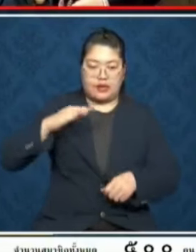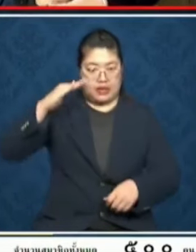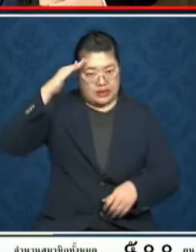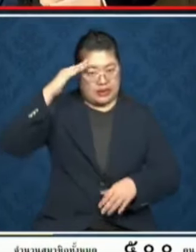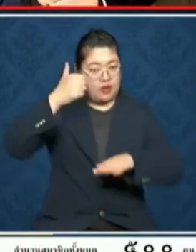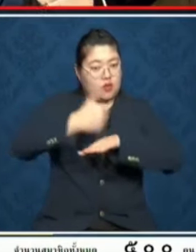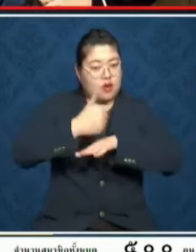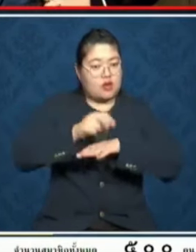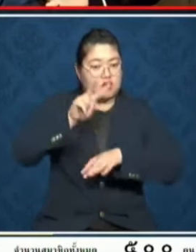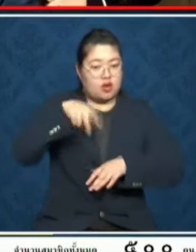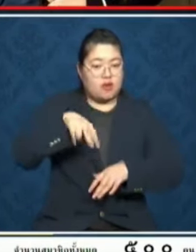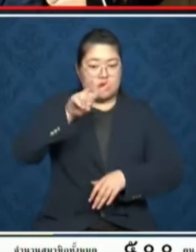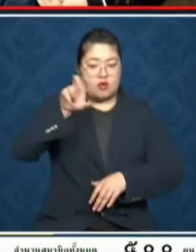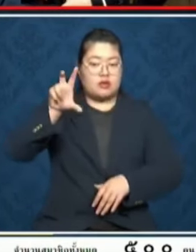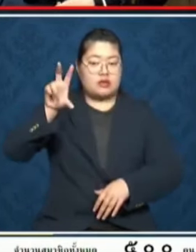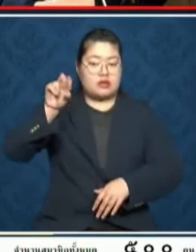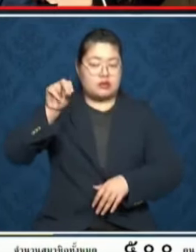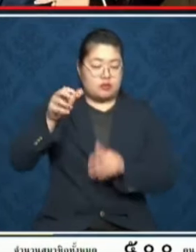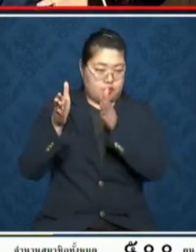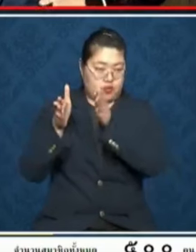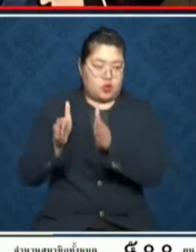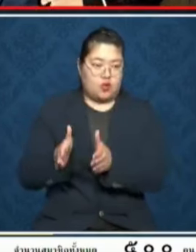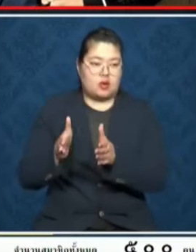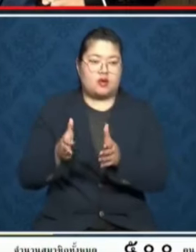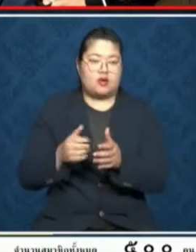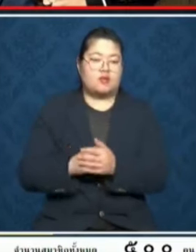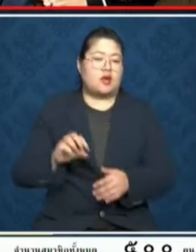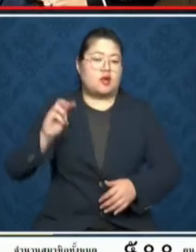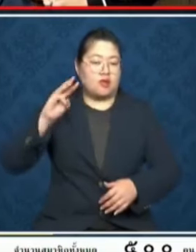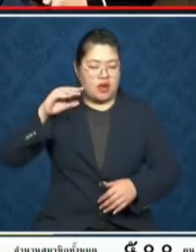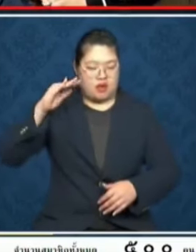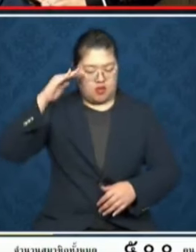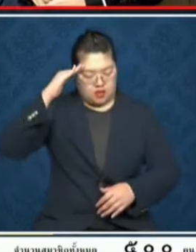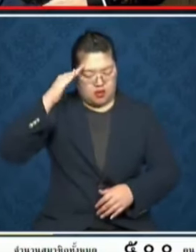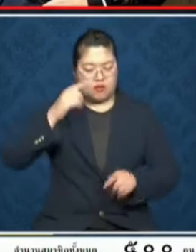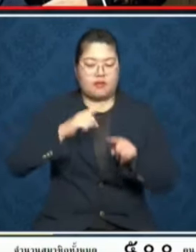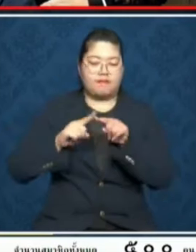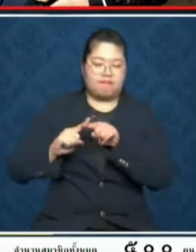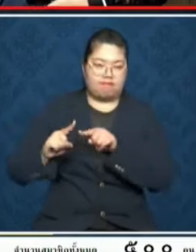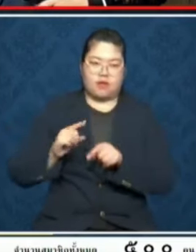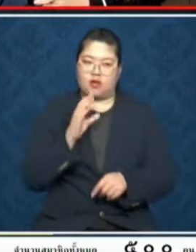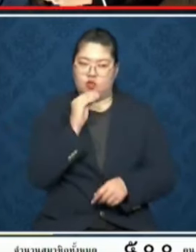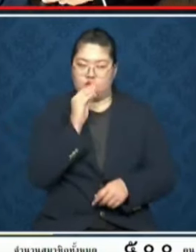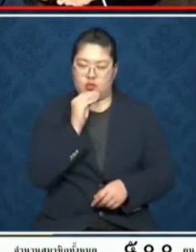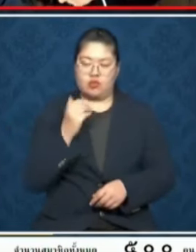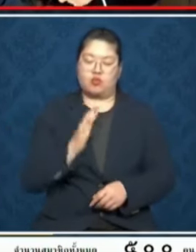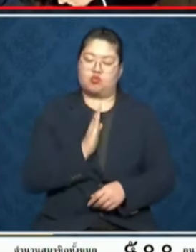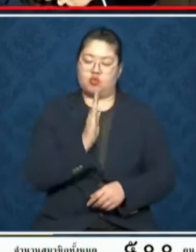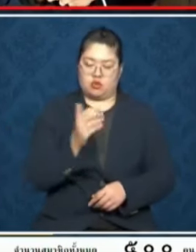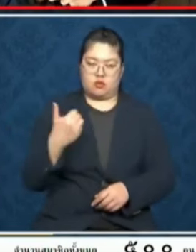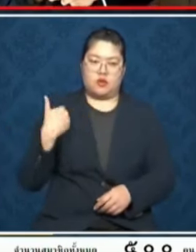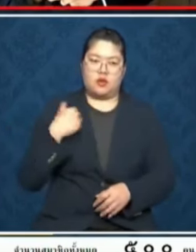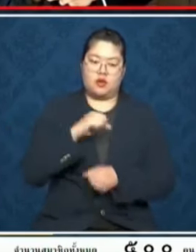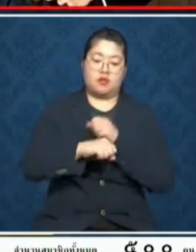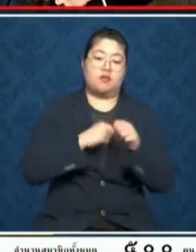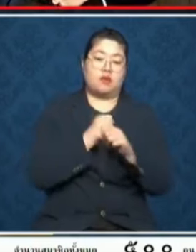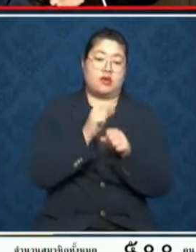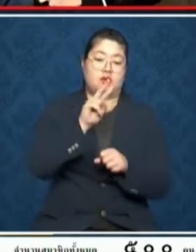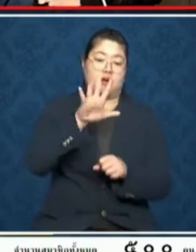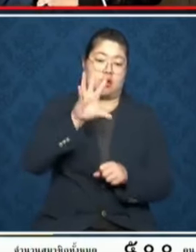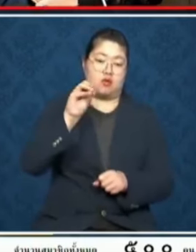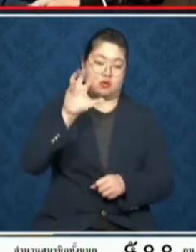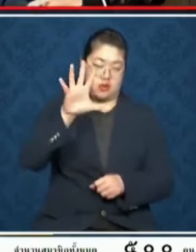น 2,230 นายที่เข้าเฝ้าถวายสัตย์ปฏิญาณแล้วจากนั้นค่ะในปี65ราชกิจจาเ